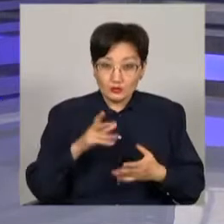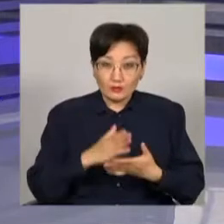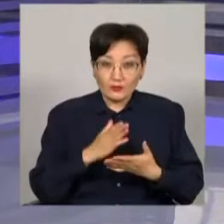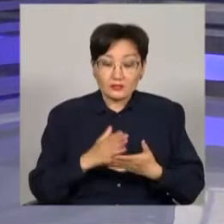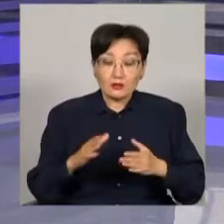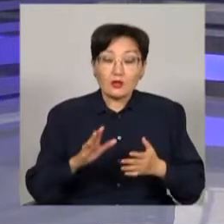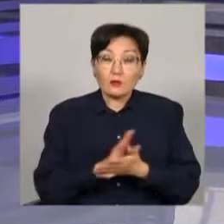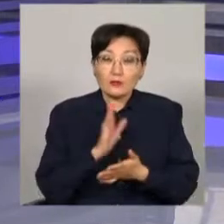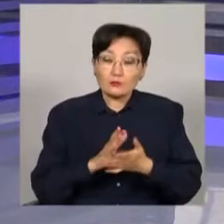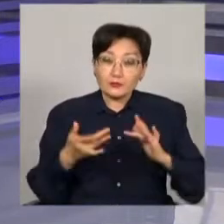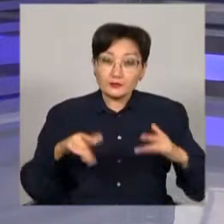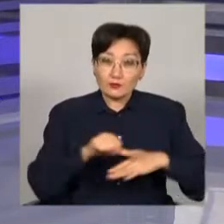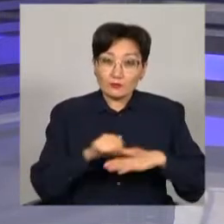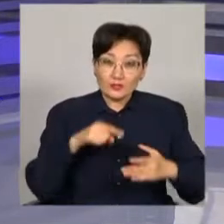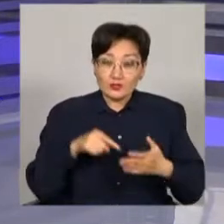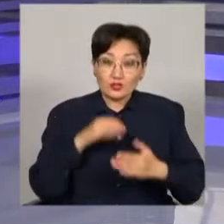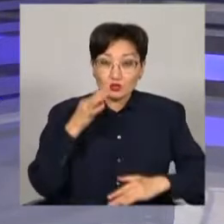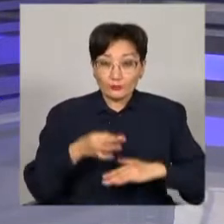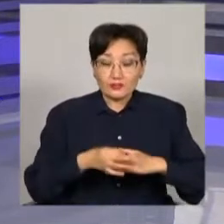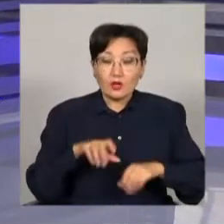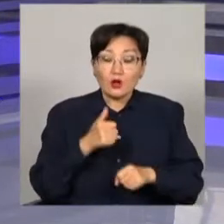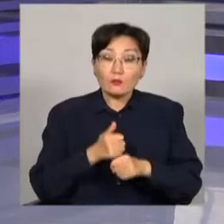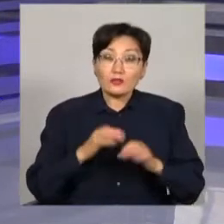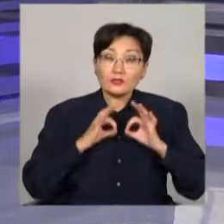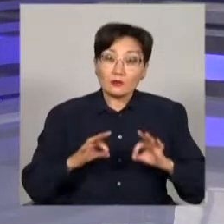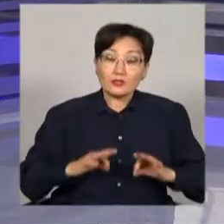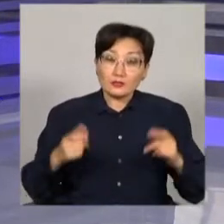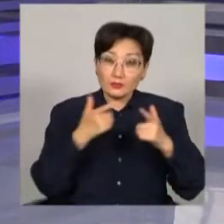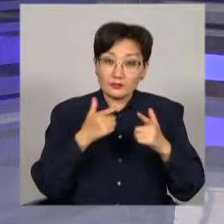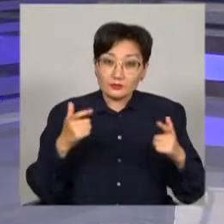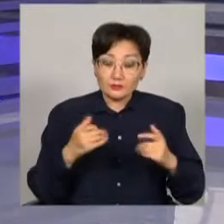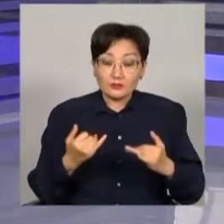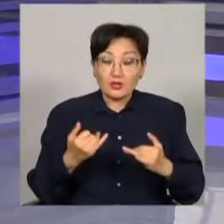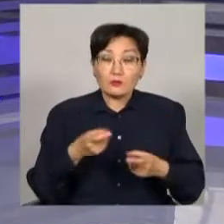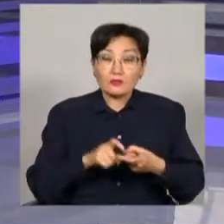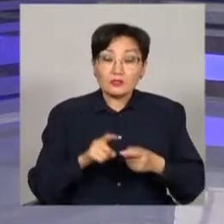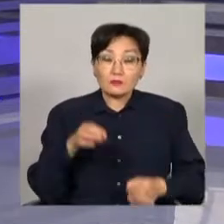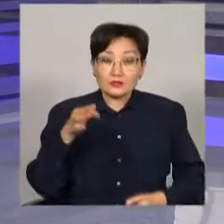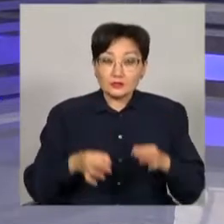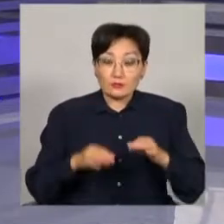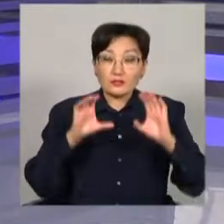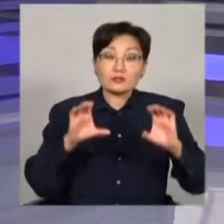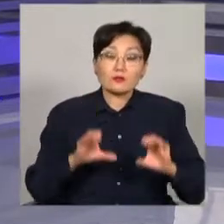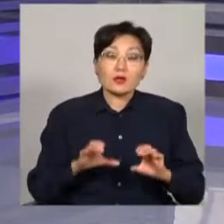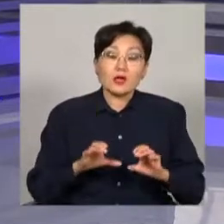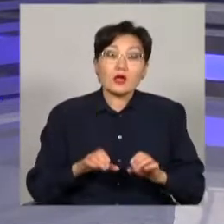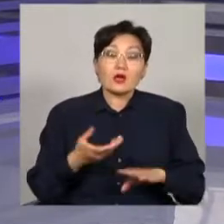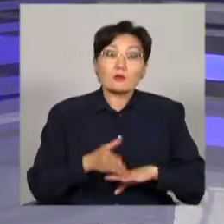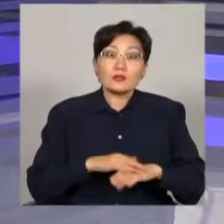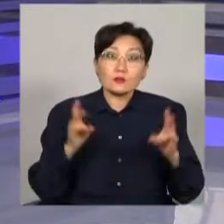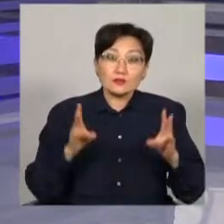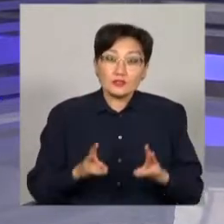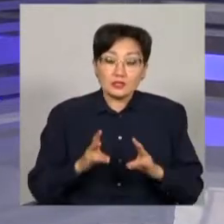Тенгриньюс ақпараттық порталының сұрауына жауап берген бас прокуратура хабарлады. Қазір оған қатысты қылмыстық кодекстің ауыр зардаптарға алып